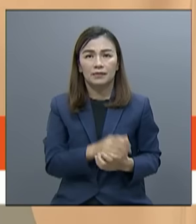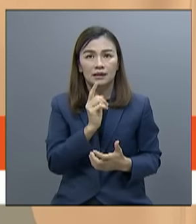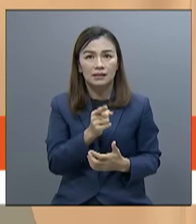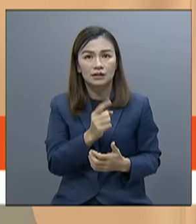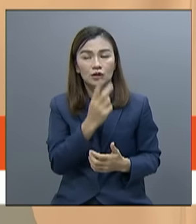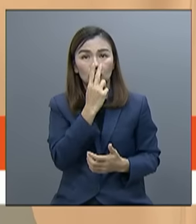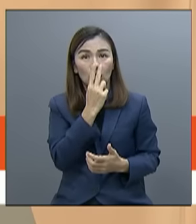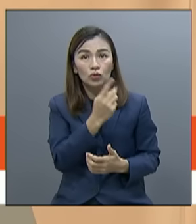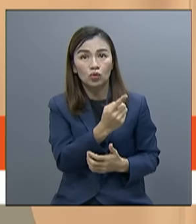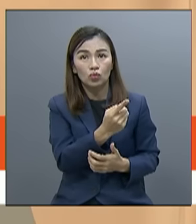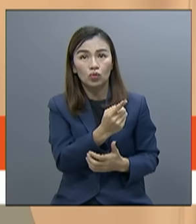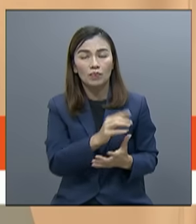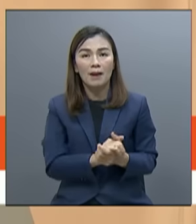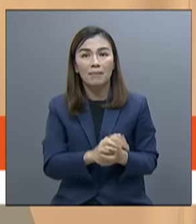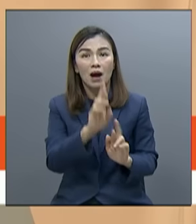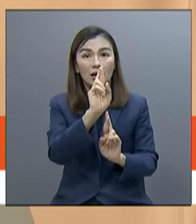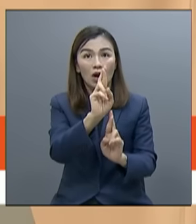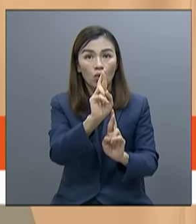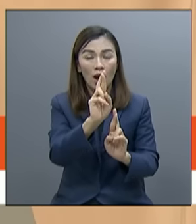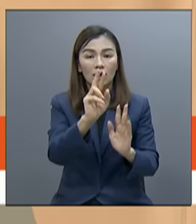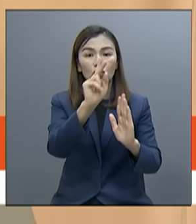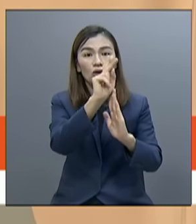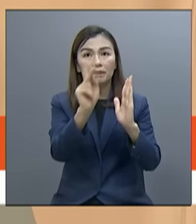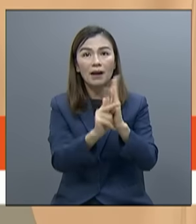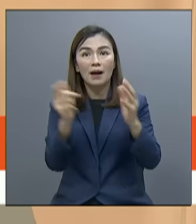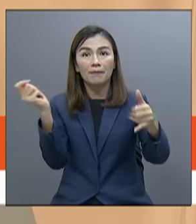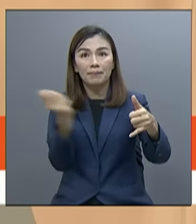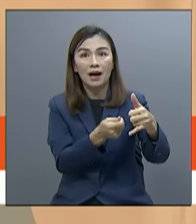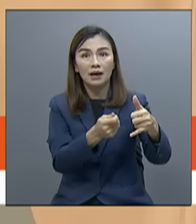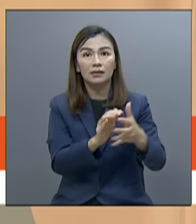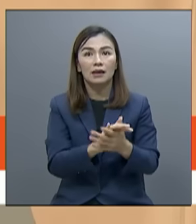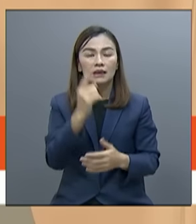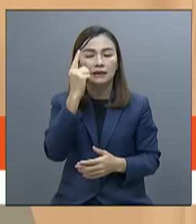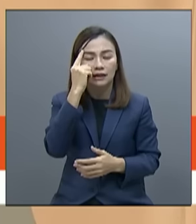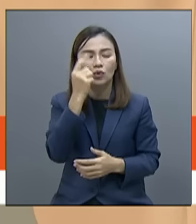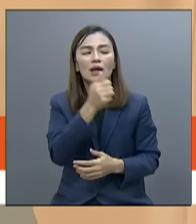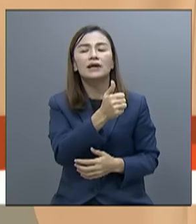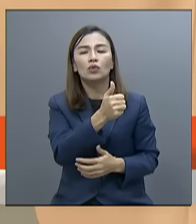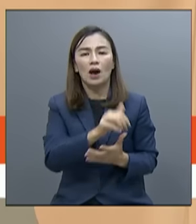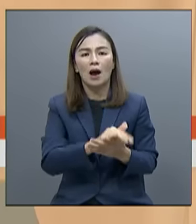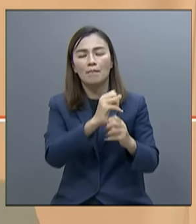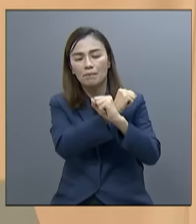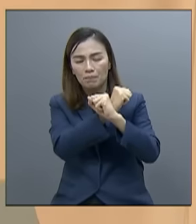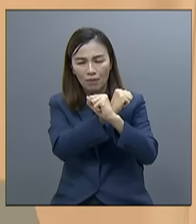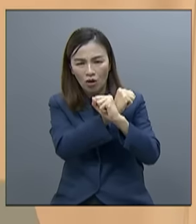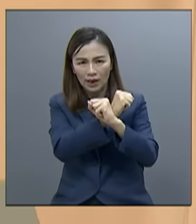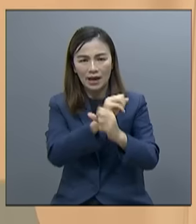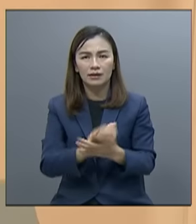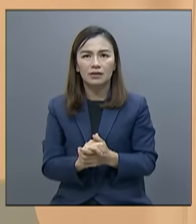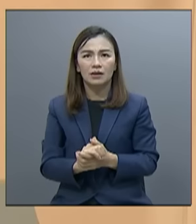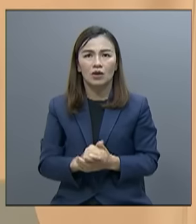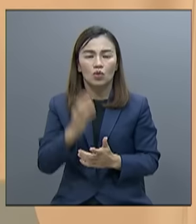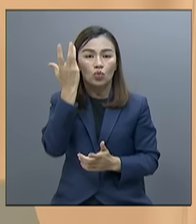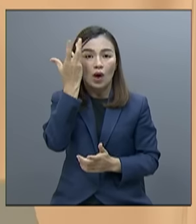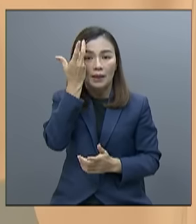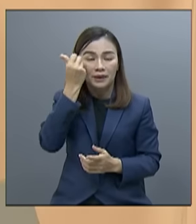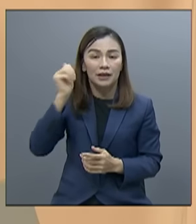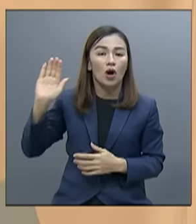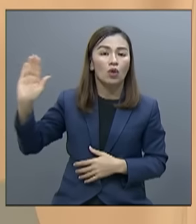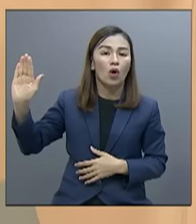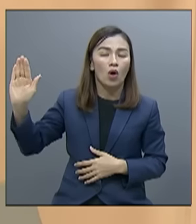จะไม่โดนอะไรก็น่าจะดีกันนะคะเพราะว่าจริงวิสัยทัศน์ของท่านเองเนี่ยเป็นส่วน